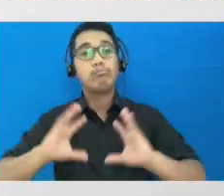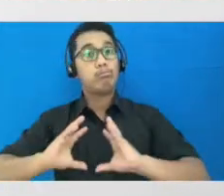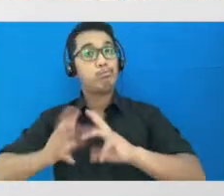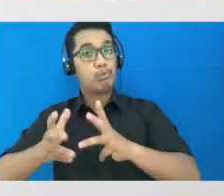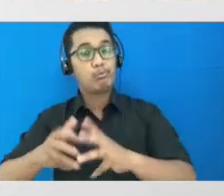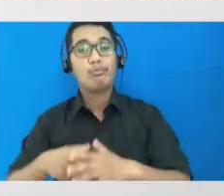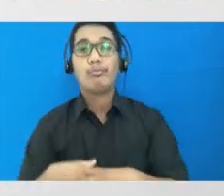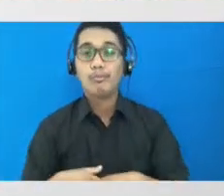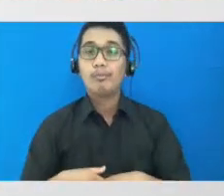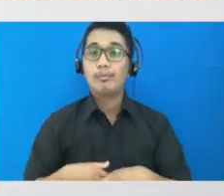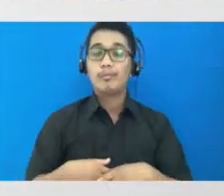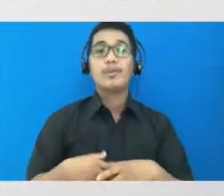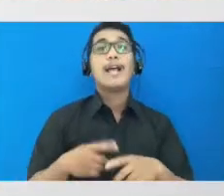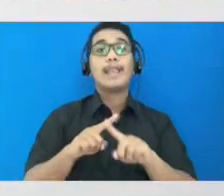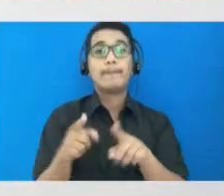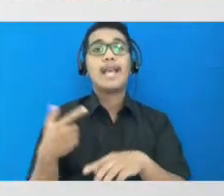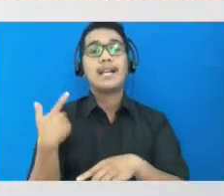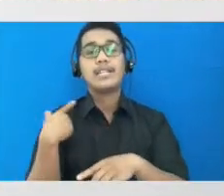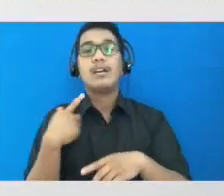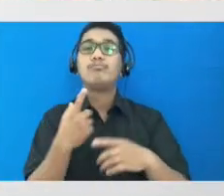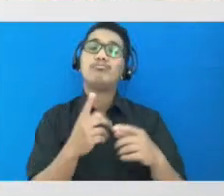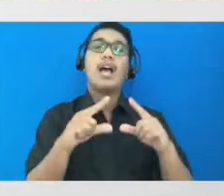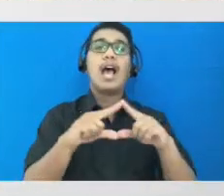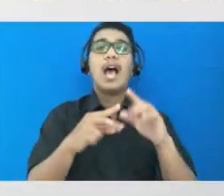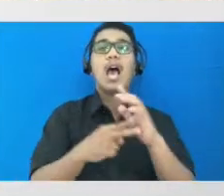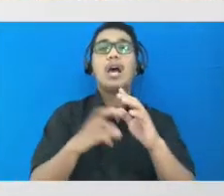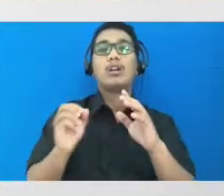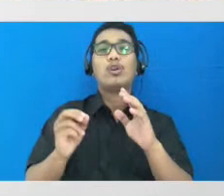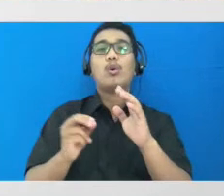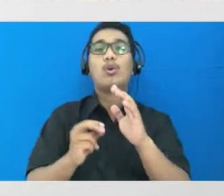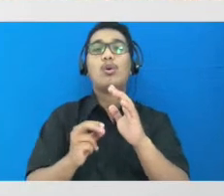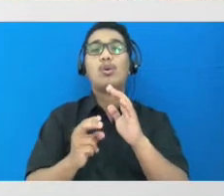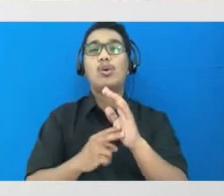dan ada sifat anonymity-nya juga.